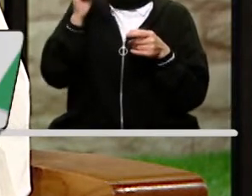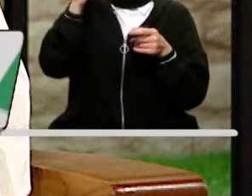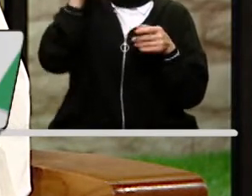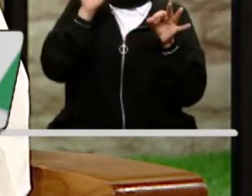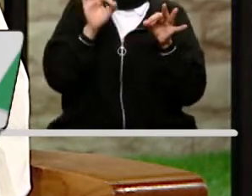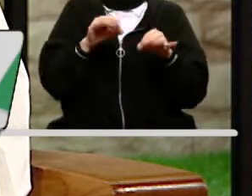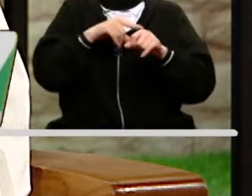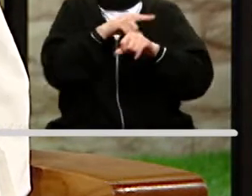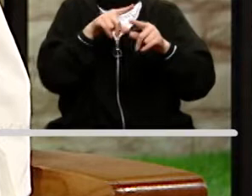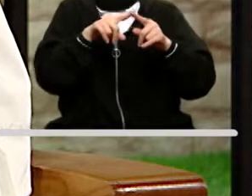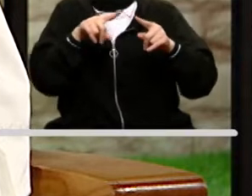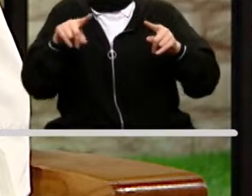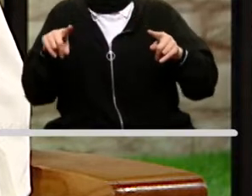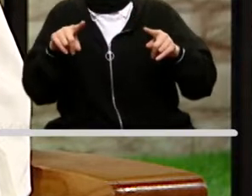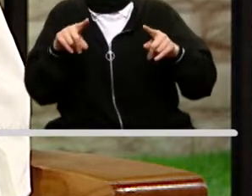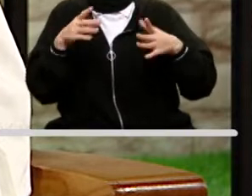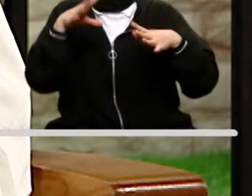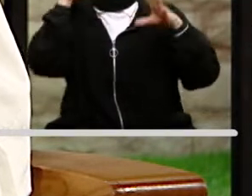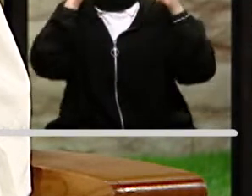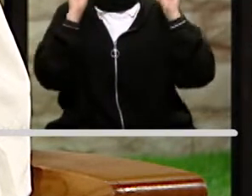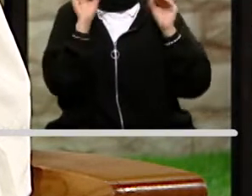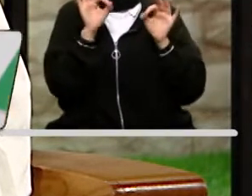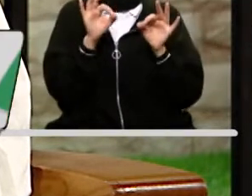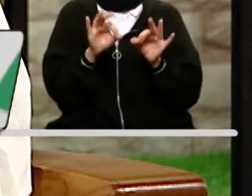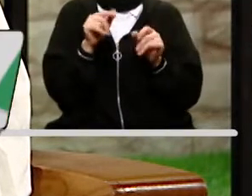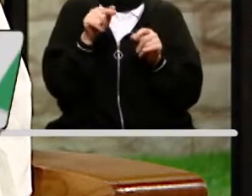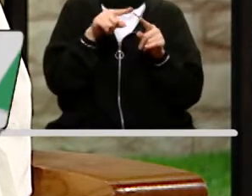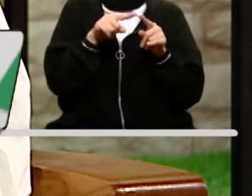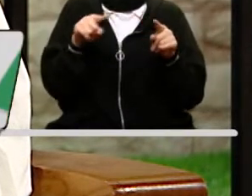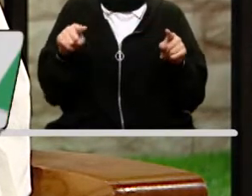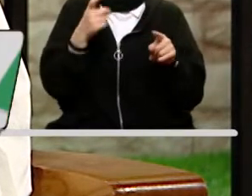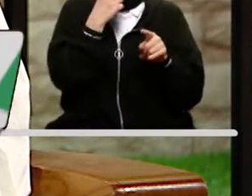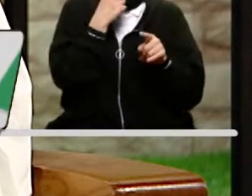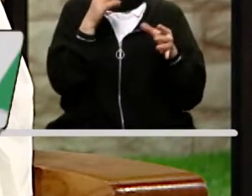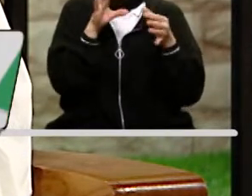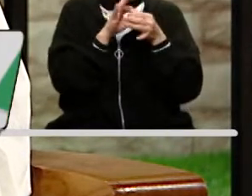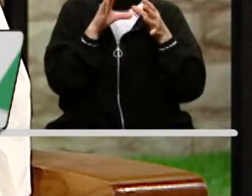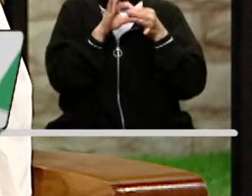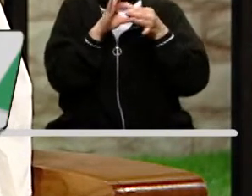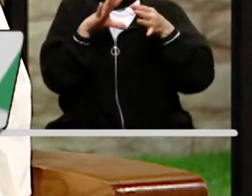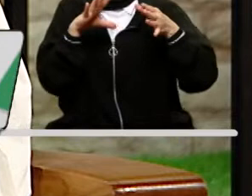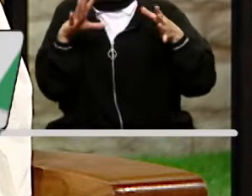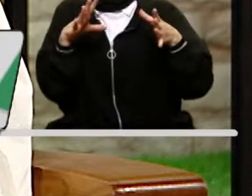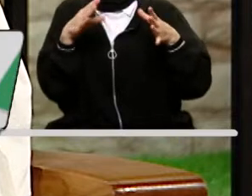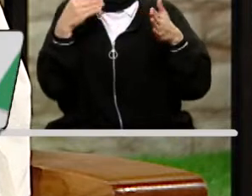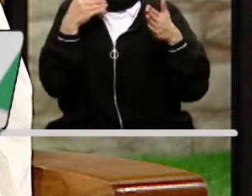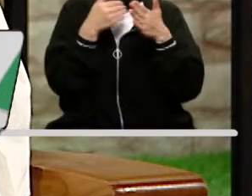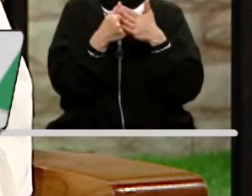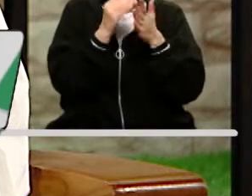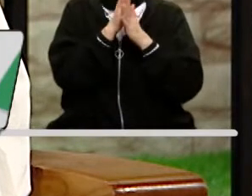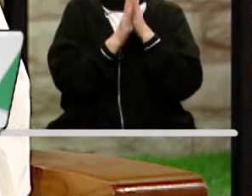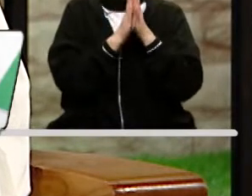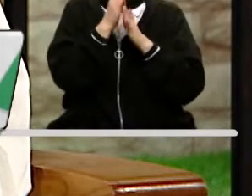kadar kendimizi çünkü dilimizle ifade ediyoruz. O süreç dil bağlantımız çözülünceye kadar işaret dili bakar,